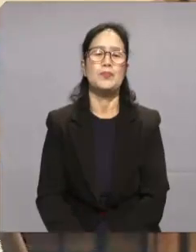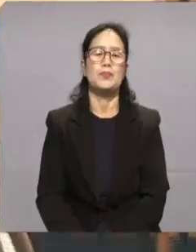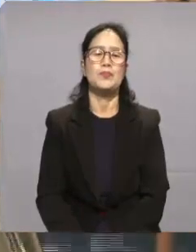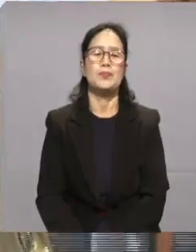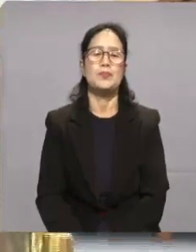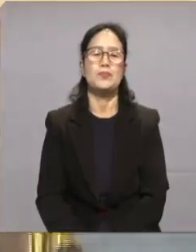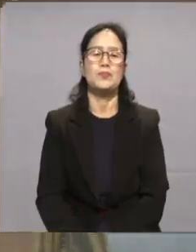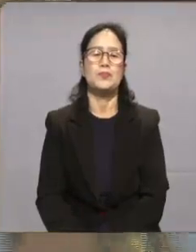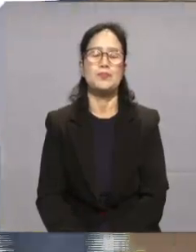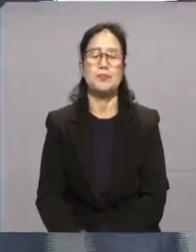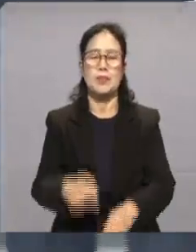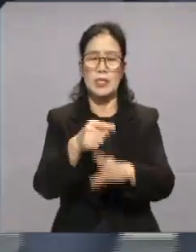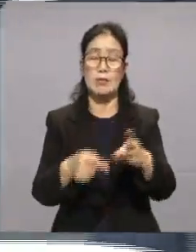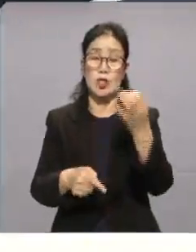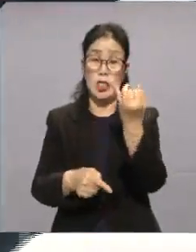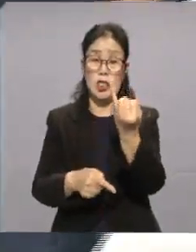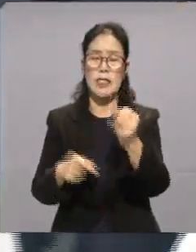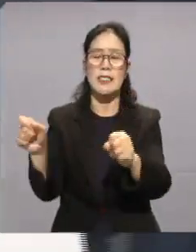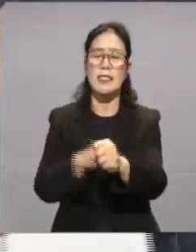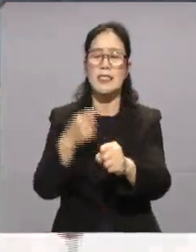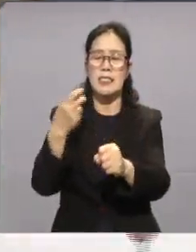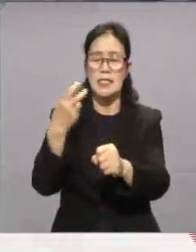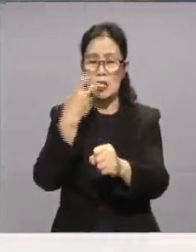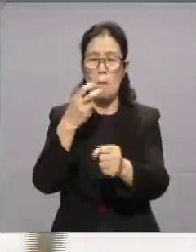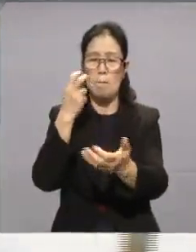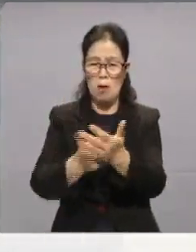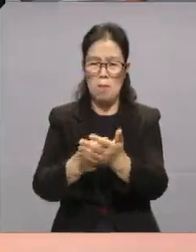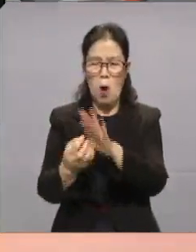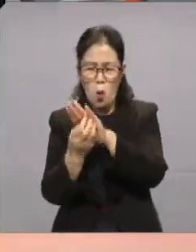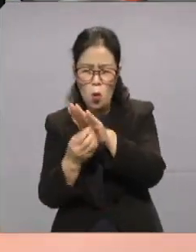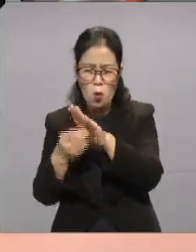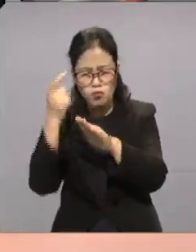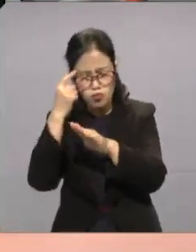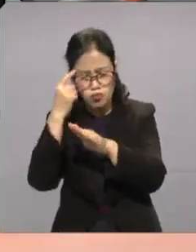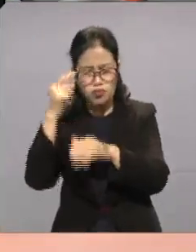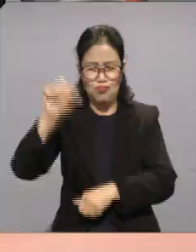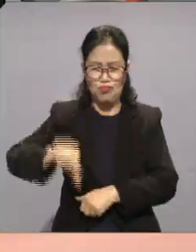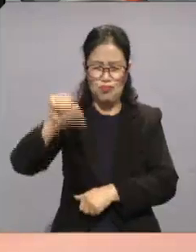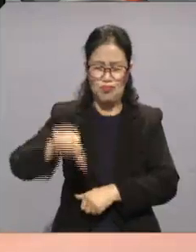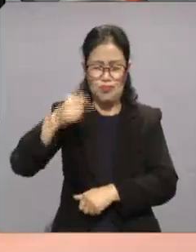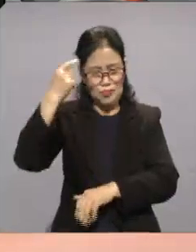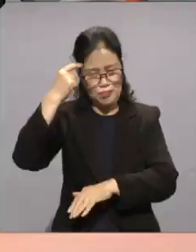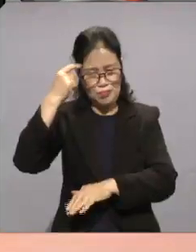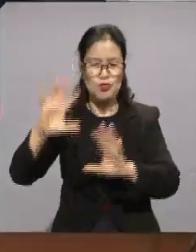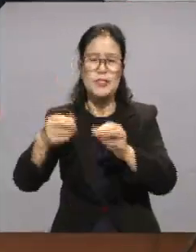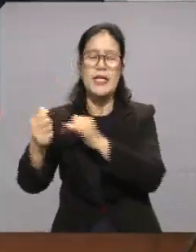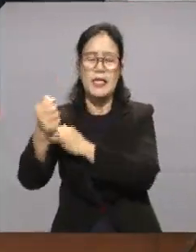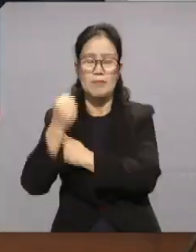기자입니다 김건 이여사 권법을 수학으로 규정하며 부결 방침을 구온 국민의